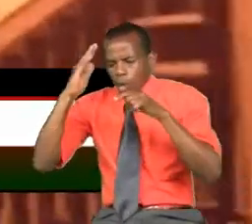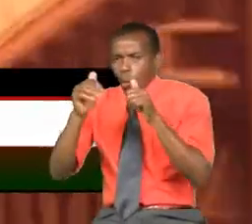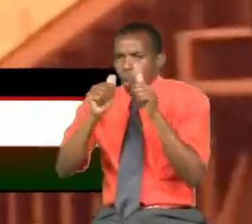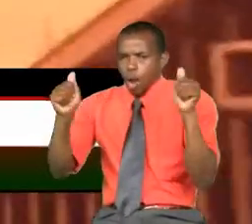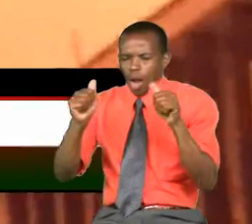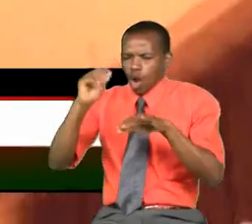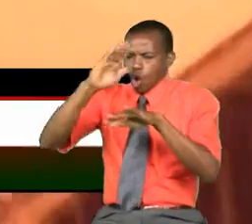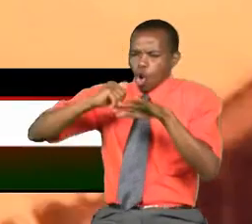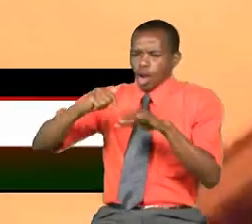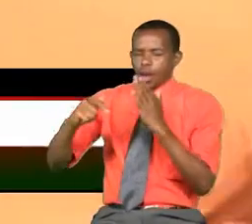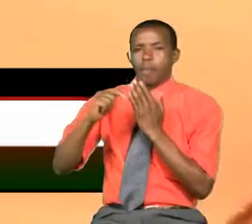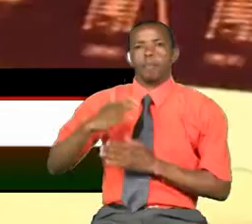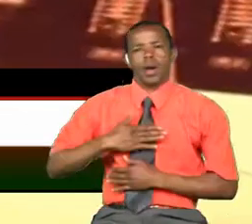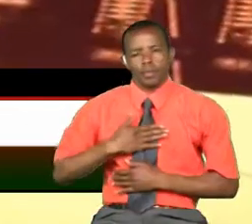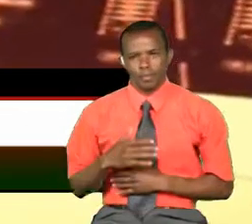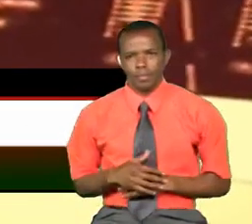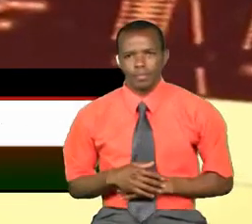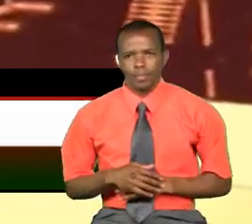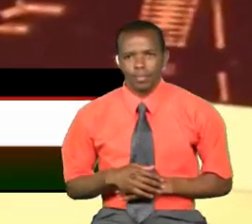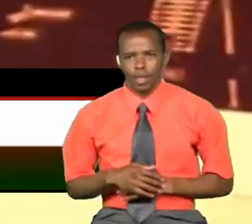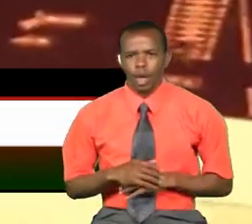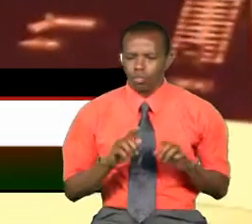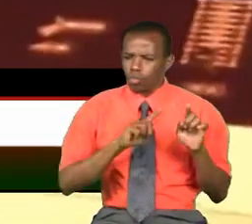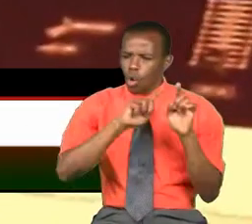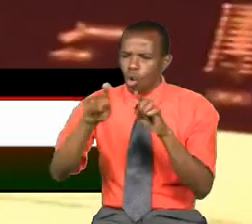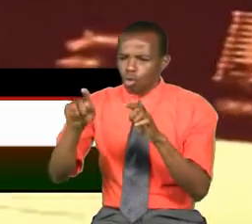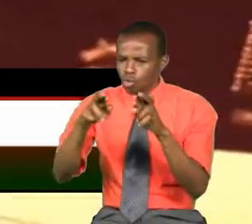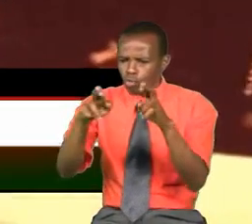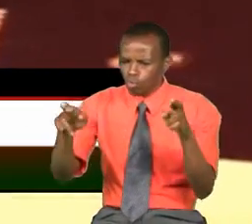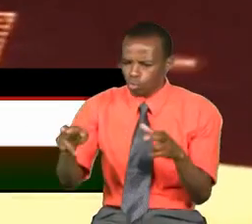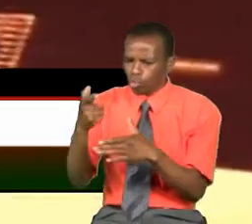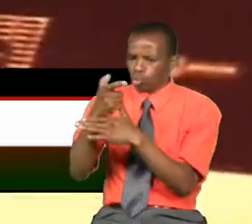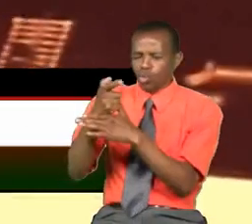jina langu, Leonard. Kwa hiyo sasa twende studio, ingia ndani ya studio haraka.